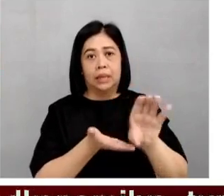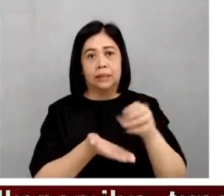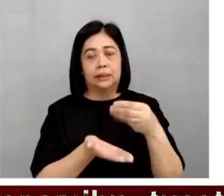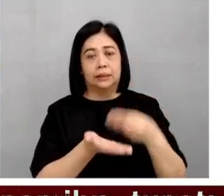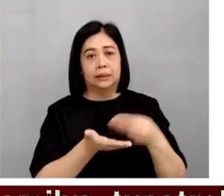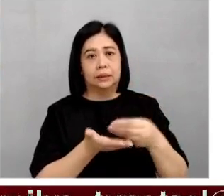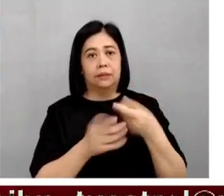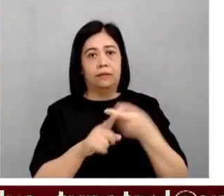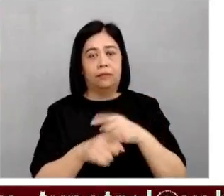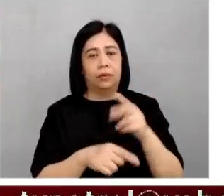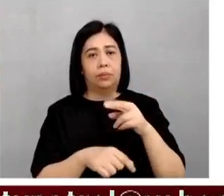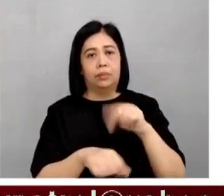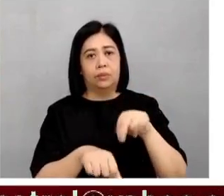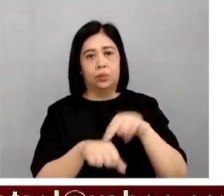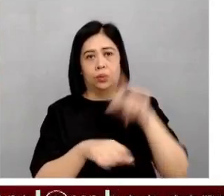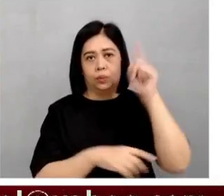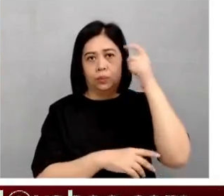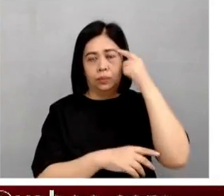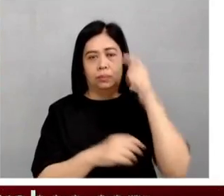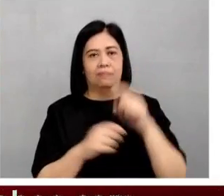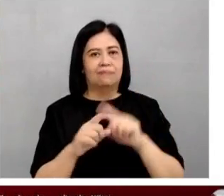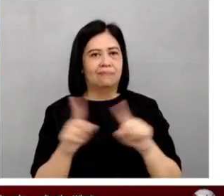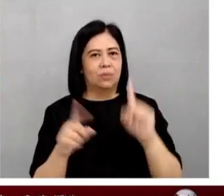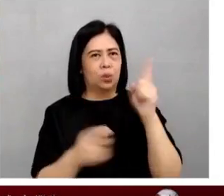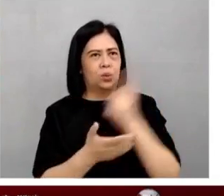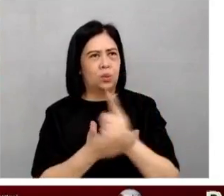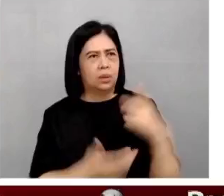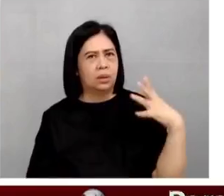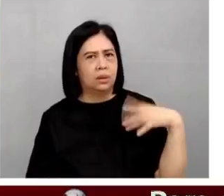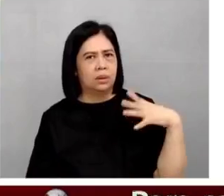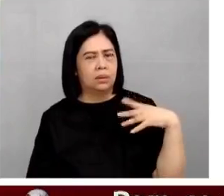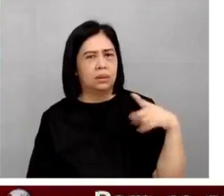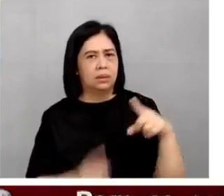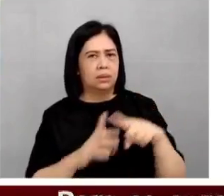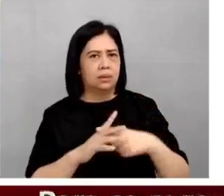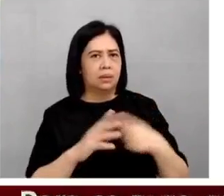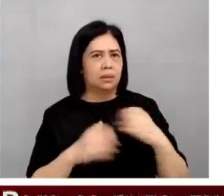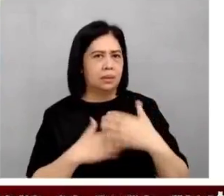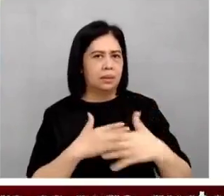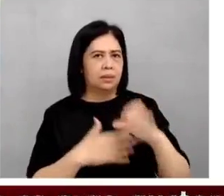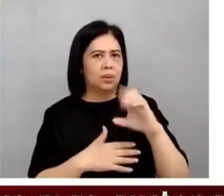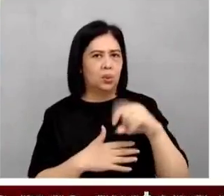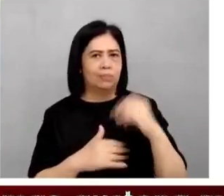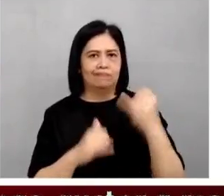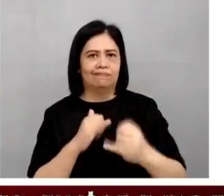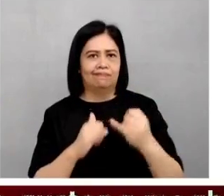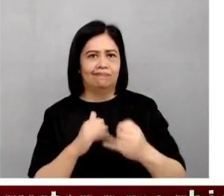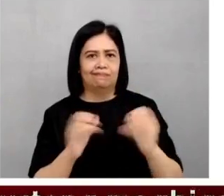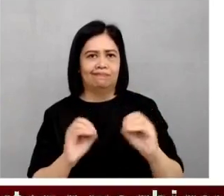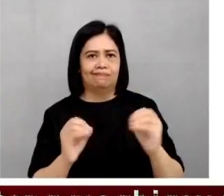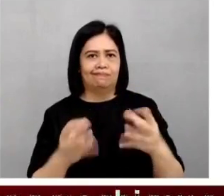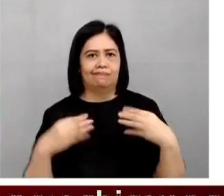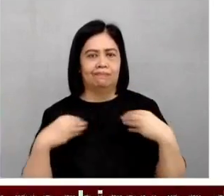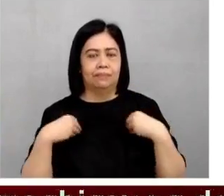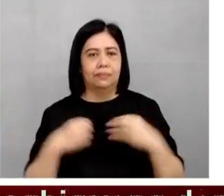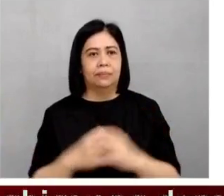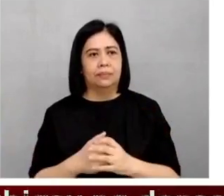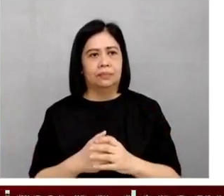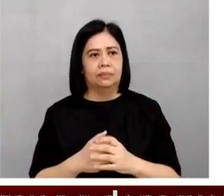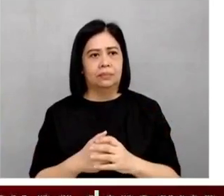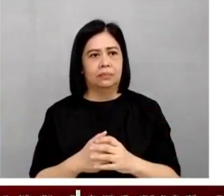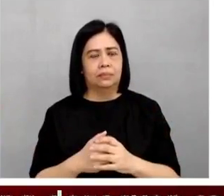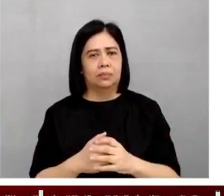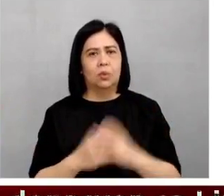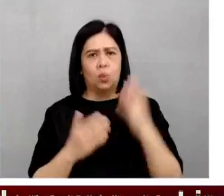sa national government. Pero isang linggo na mula nang ipatupad ang ECQ, wala pa silang natatanggap. At sana naman po ayusin ang